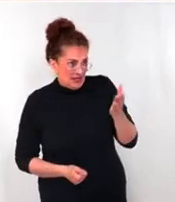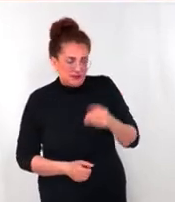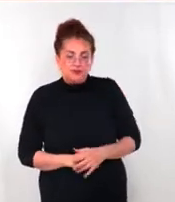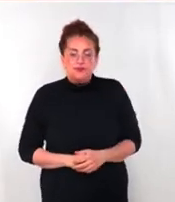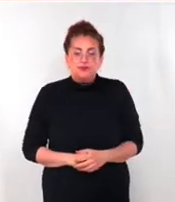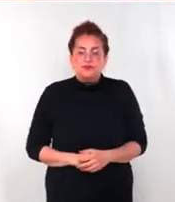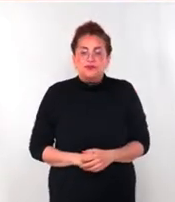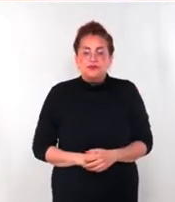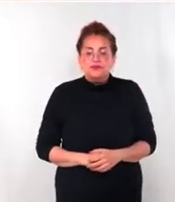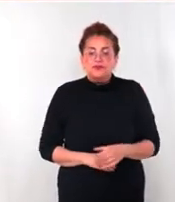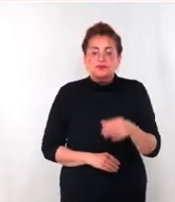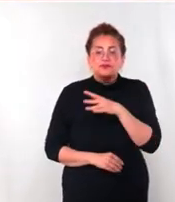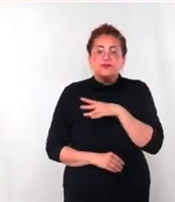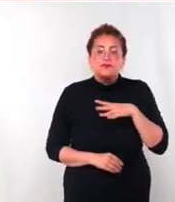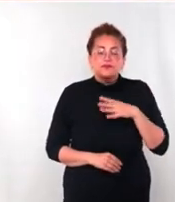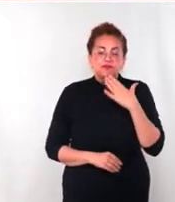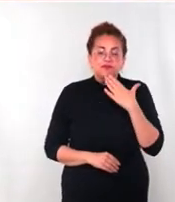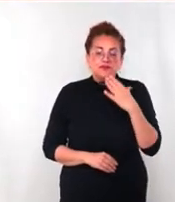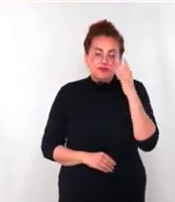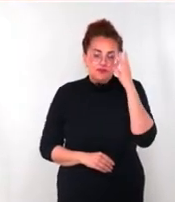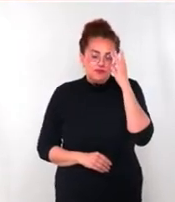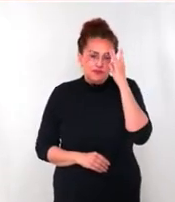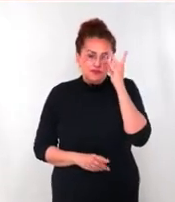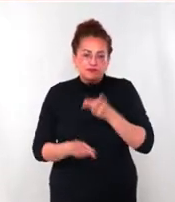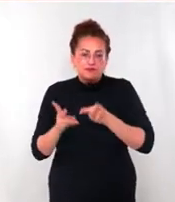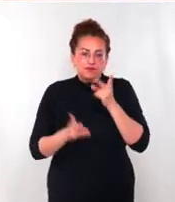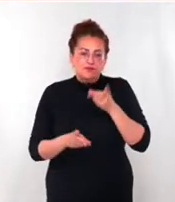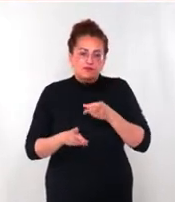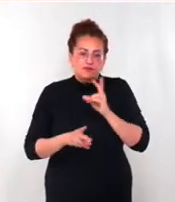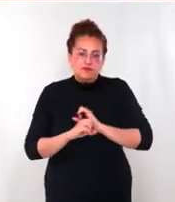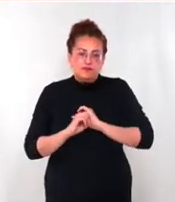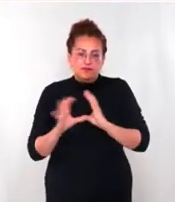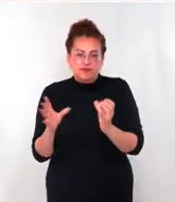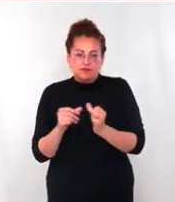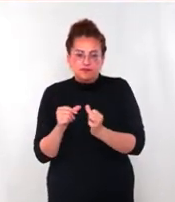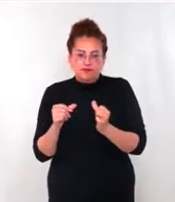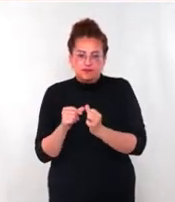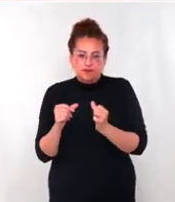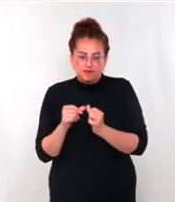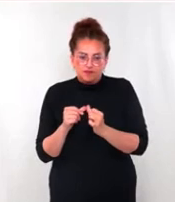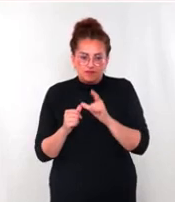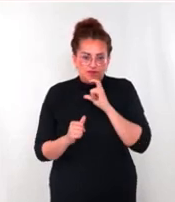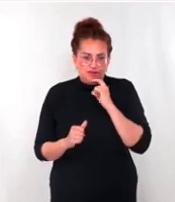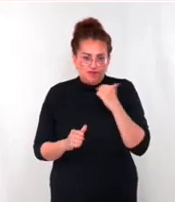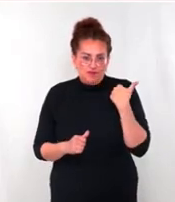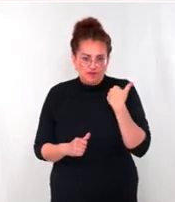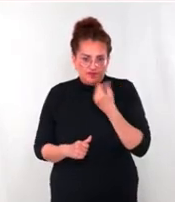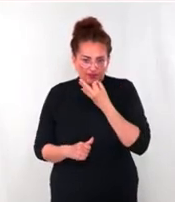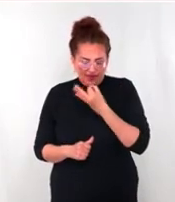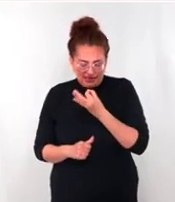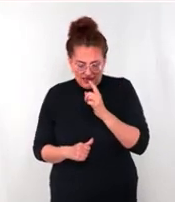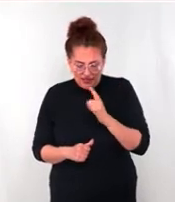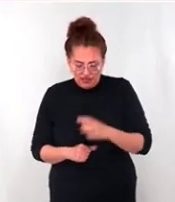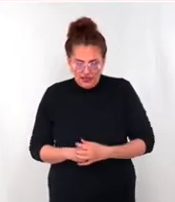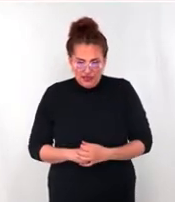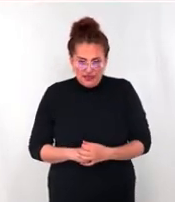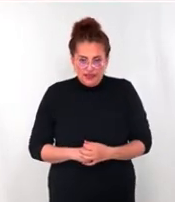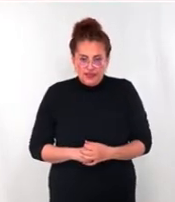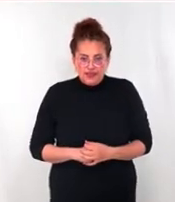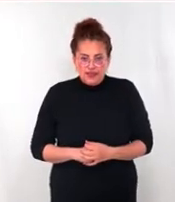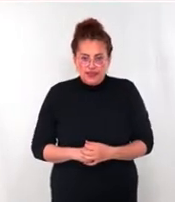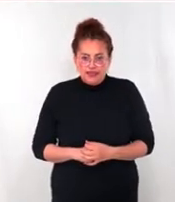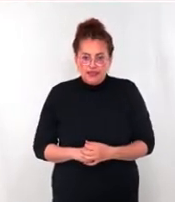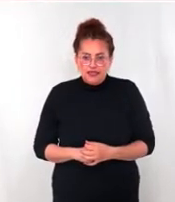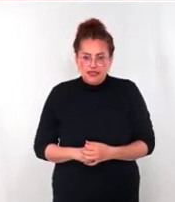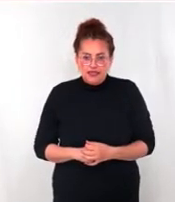Merci madame. Je voudrais clarifier mon propos de tout à l'heure. Je voudrais dire des choses. Moi, je